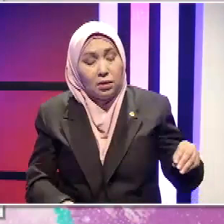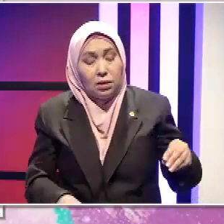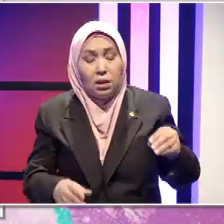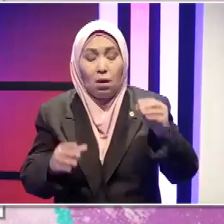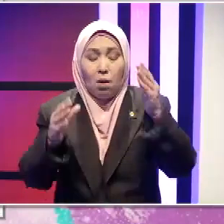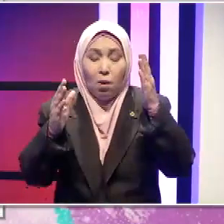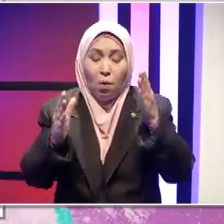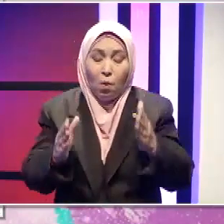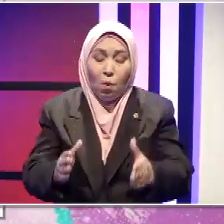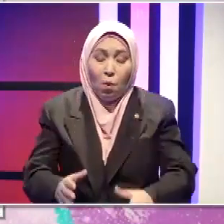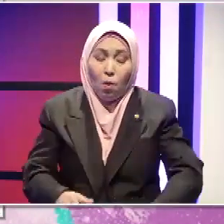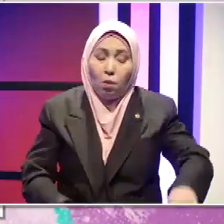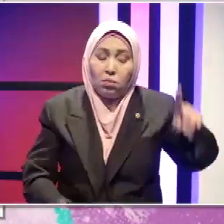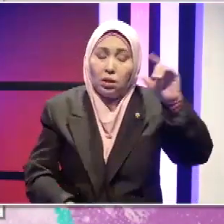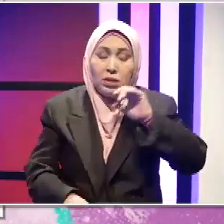alat